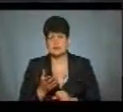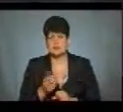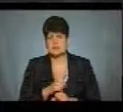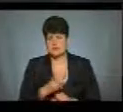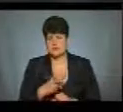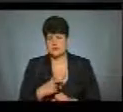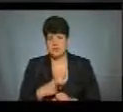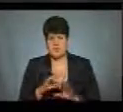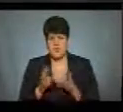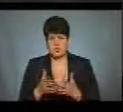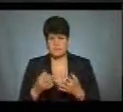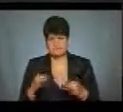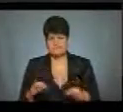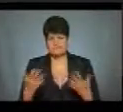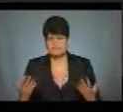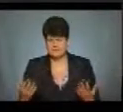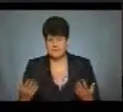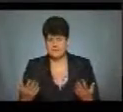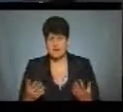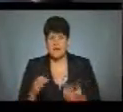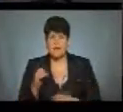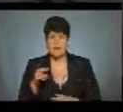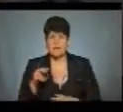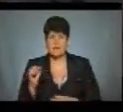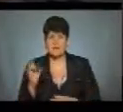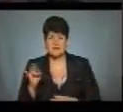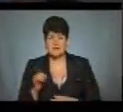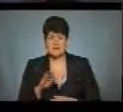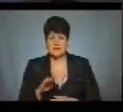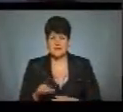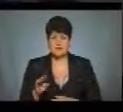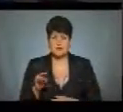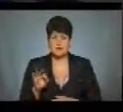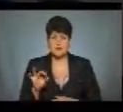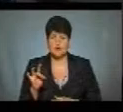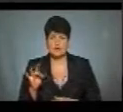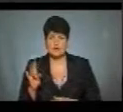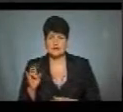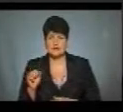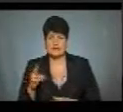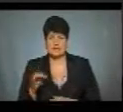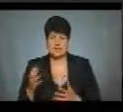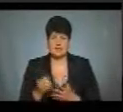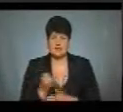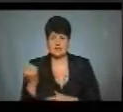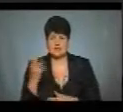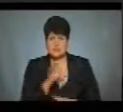м'яча. Наступними на поле вийшли команди «Епіцентри» дітям і «Торнадо», яка виграла у супротивника